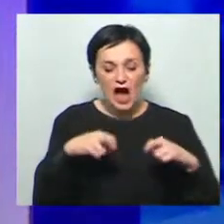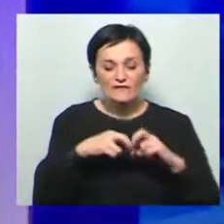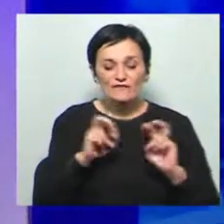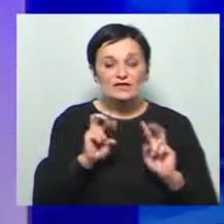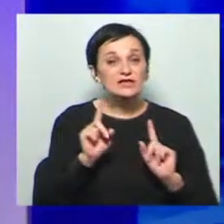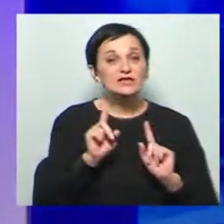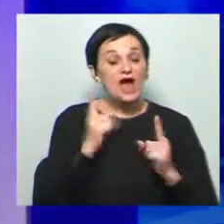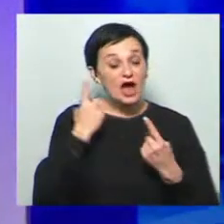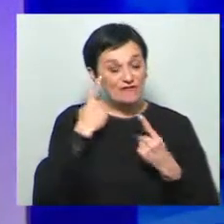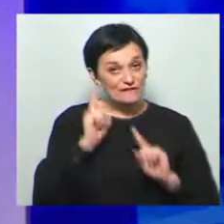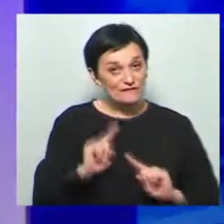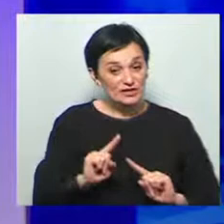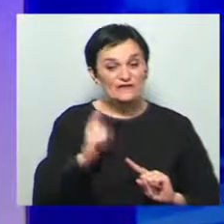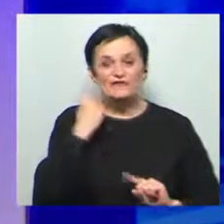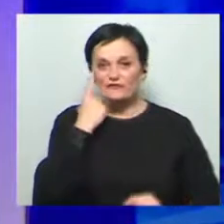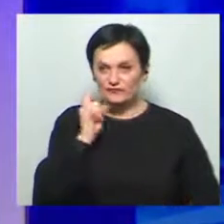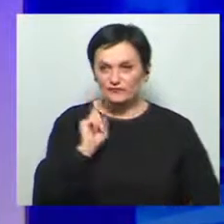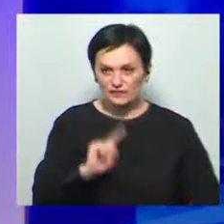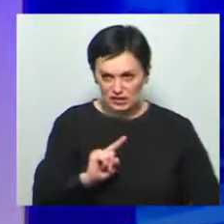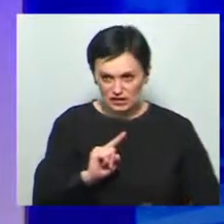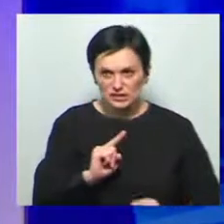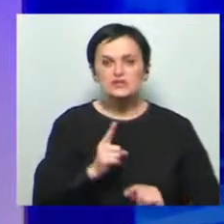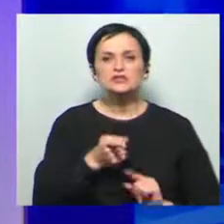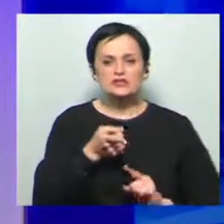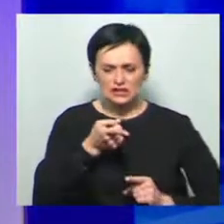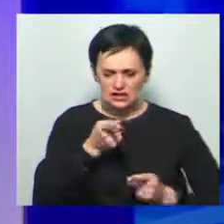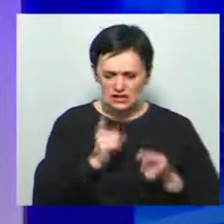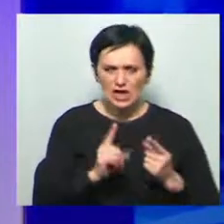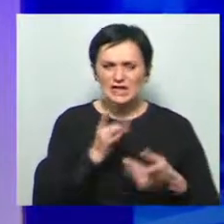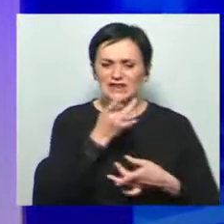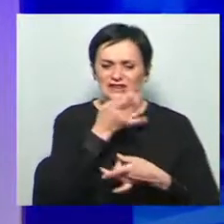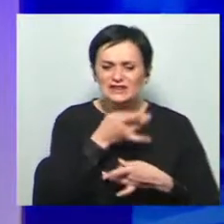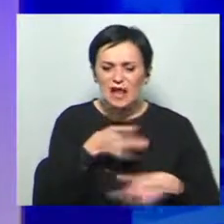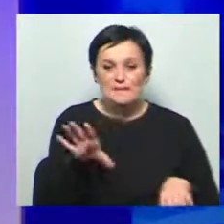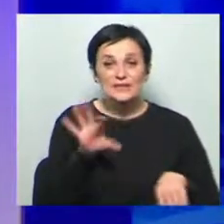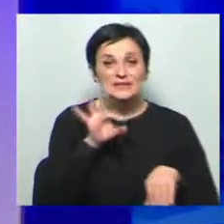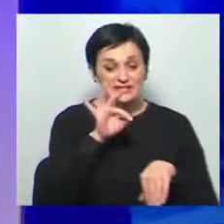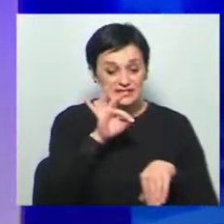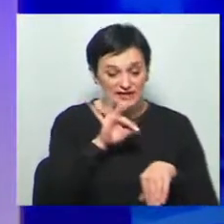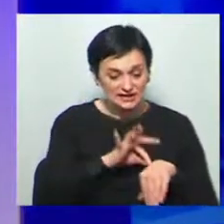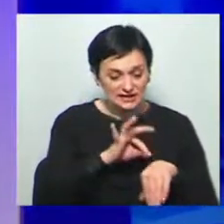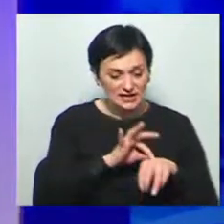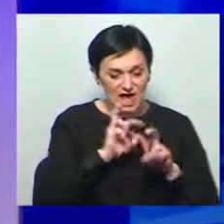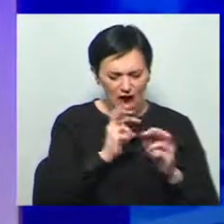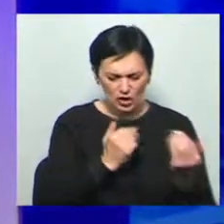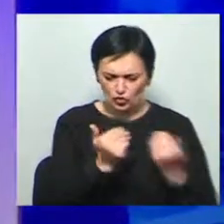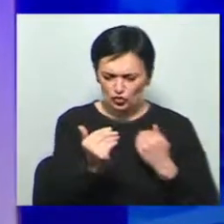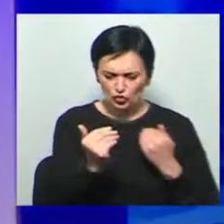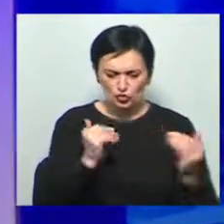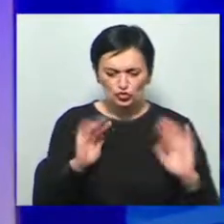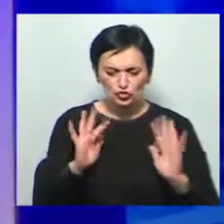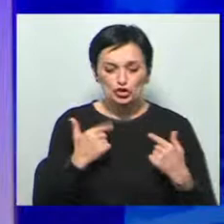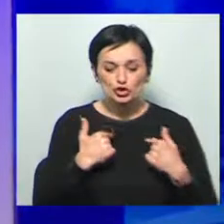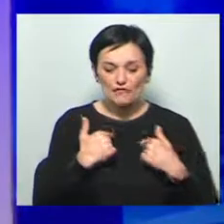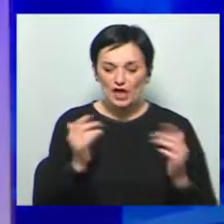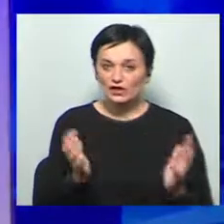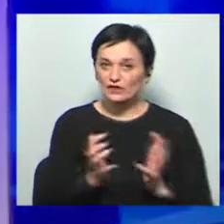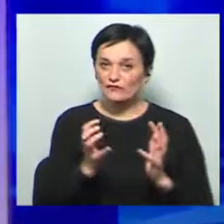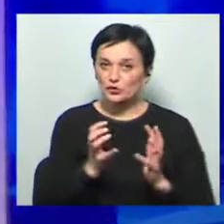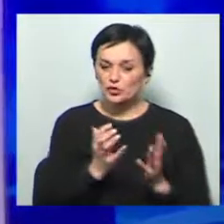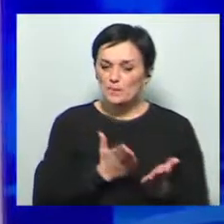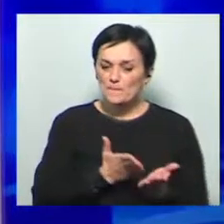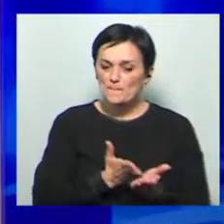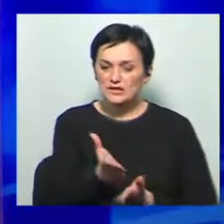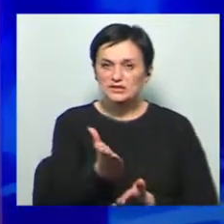რა ვიცით? ვიცით დანამდვილებით, რომ ნებისმიერი დიაგნოზის შემთხვევაში ჩვენ ვინარჩუნებთ